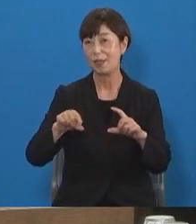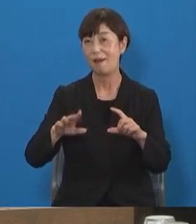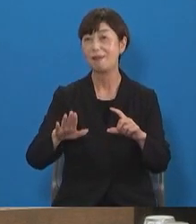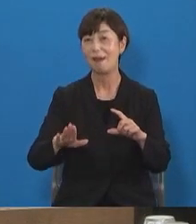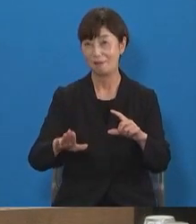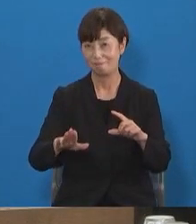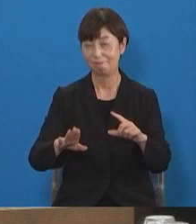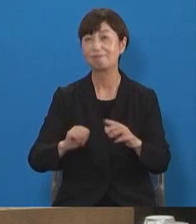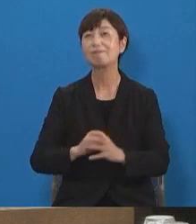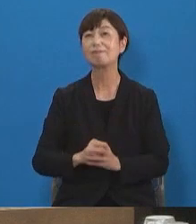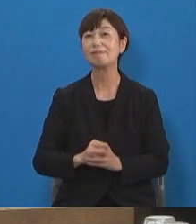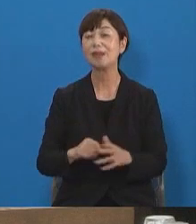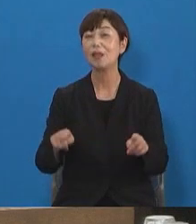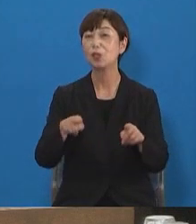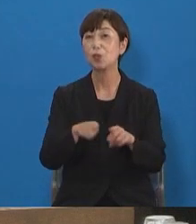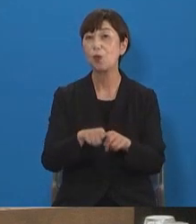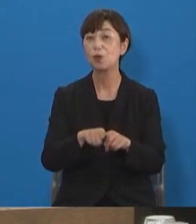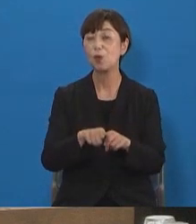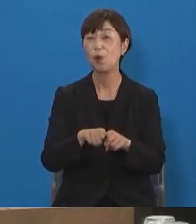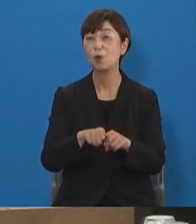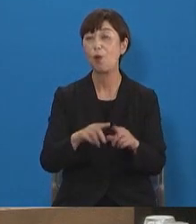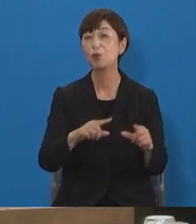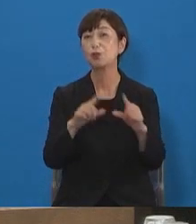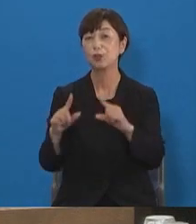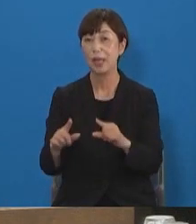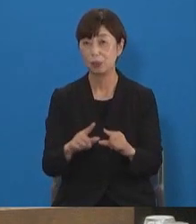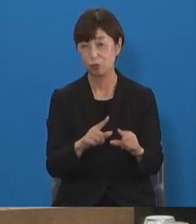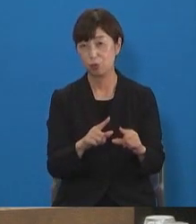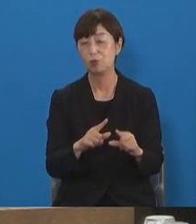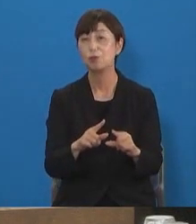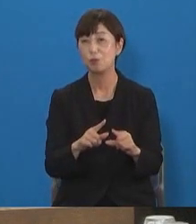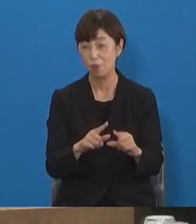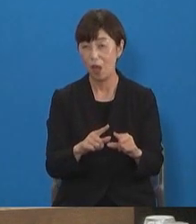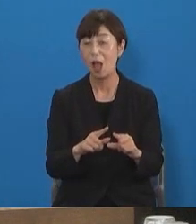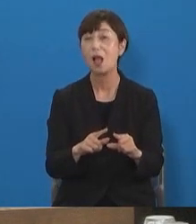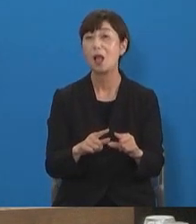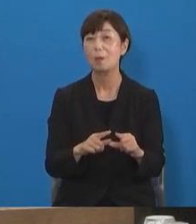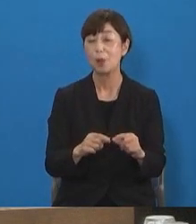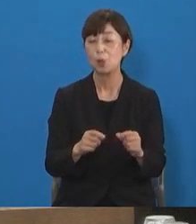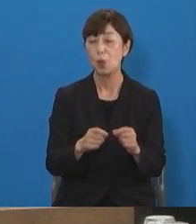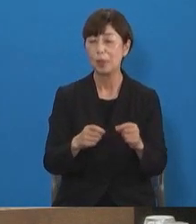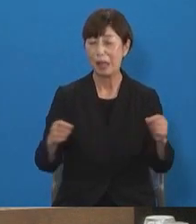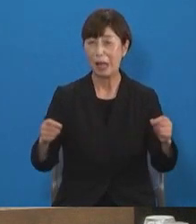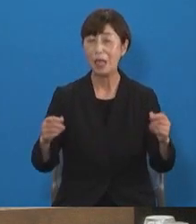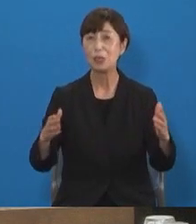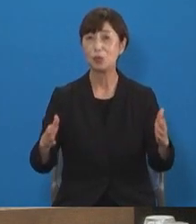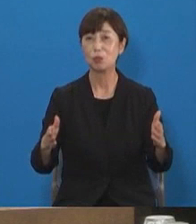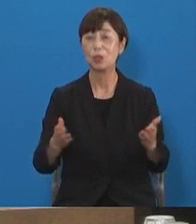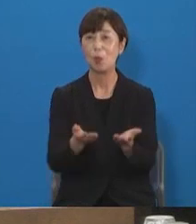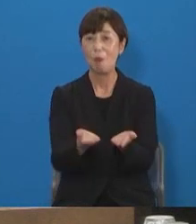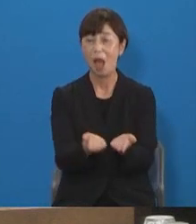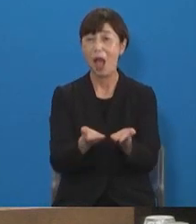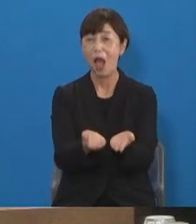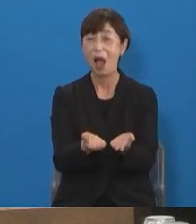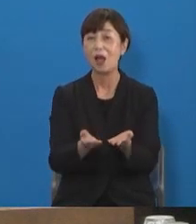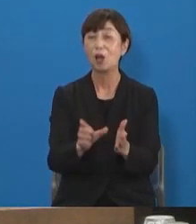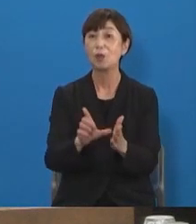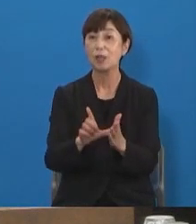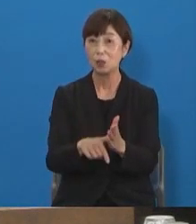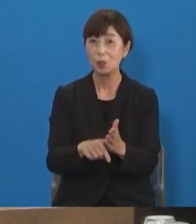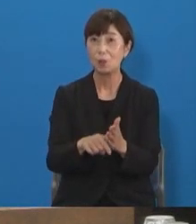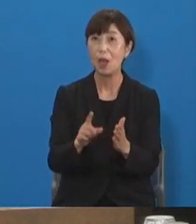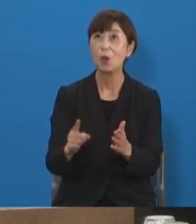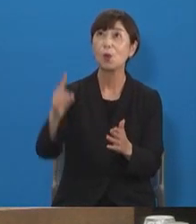ります。共同住宅においては、長周期地震動が発生した場合の高層階の大きな揺れによる被